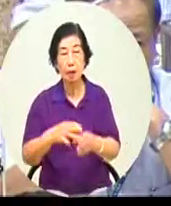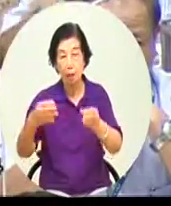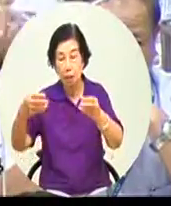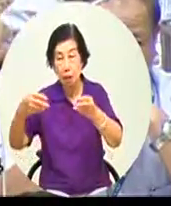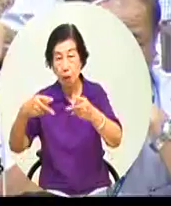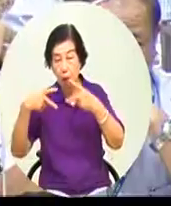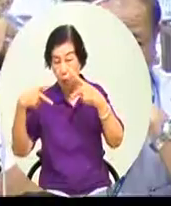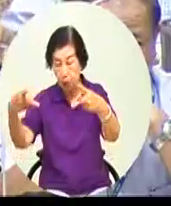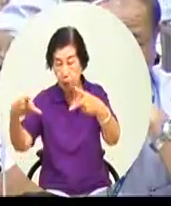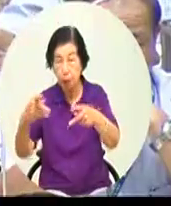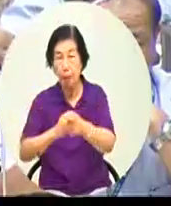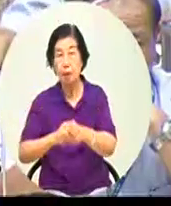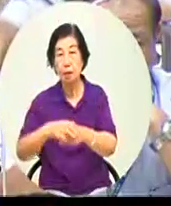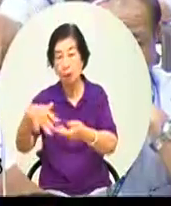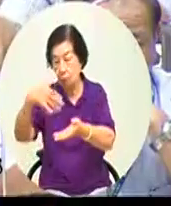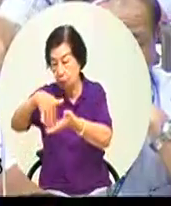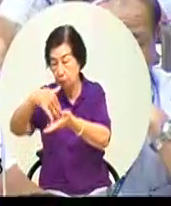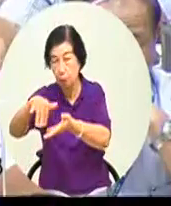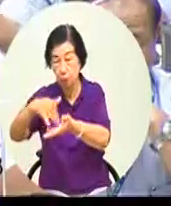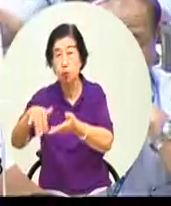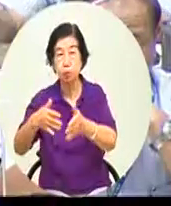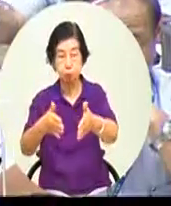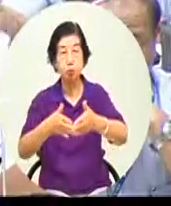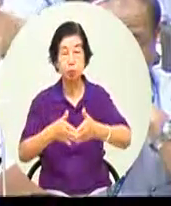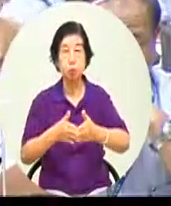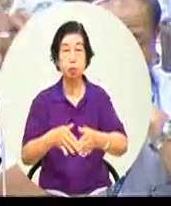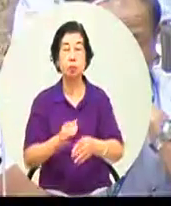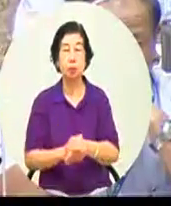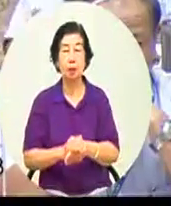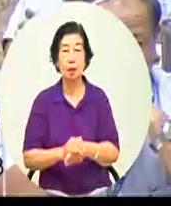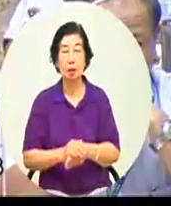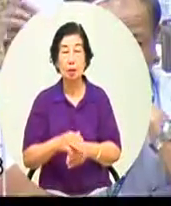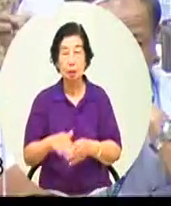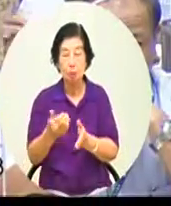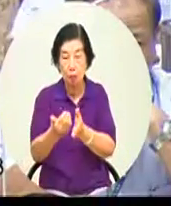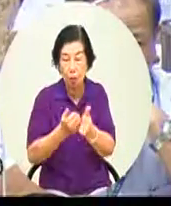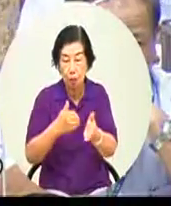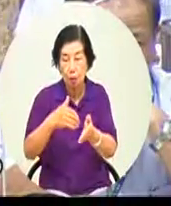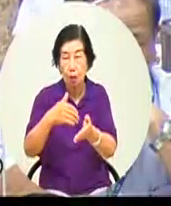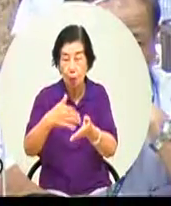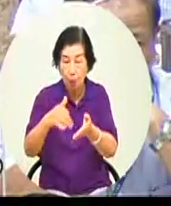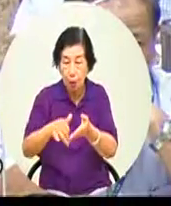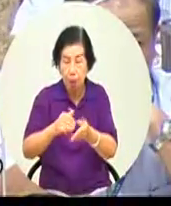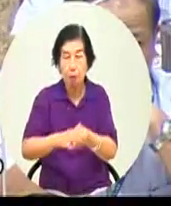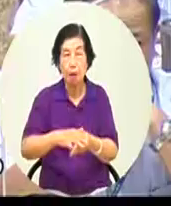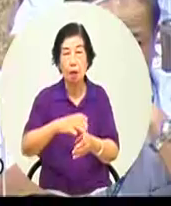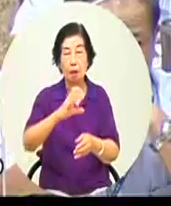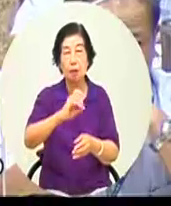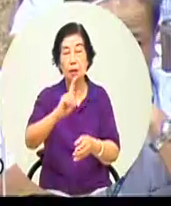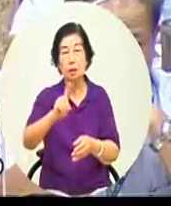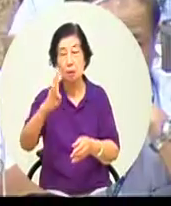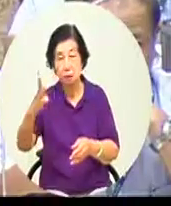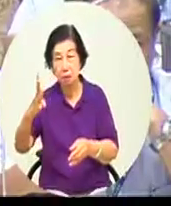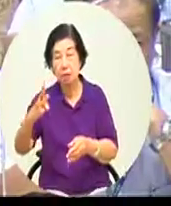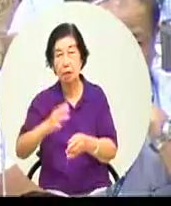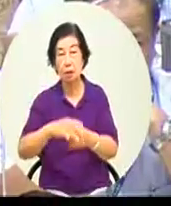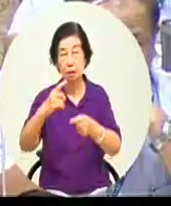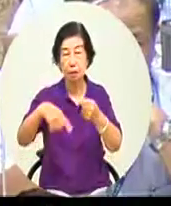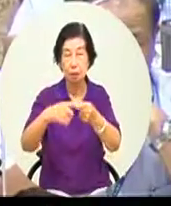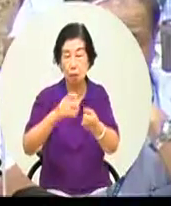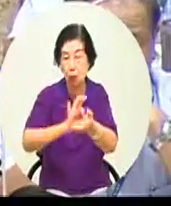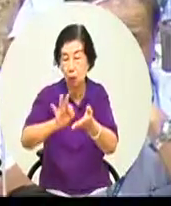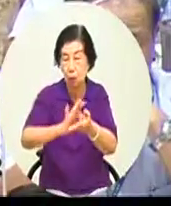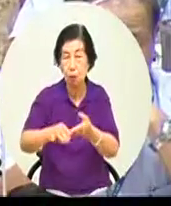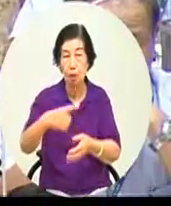算。那刚刚跟议员报告的部分是，我们预计到C14的成本的部分是一年是1.4亿。那所以这里